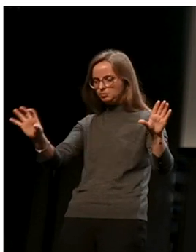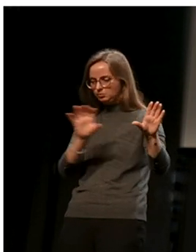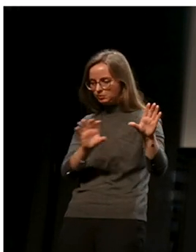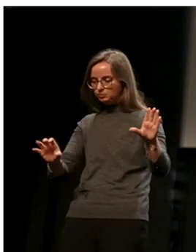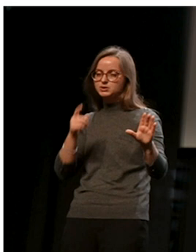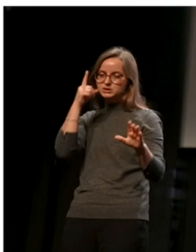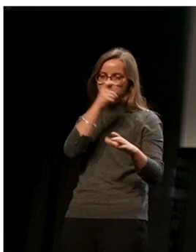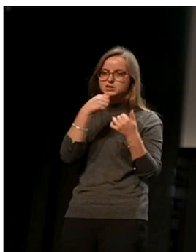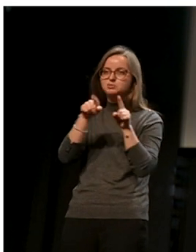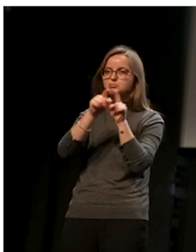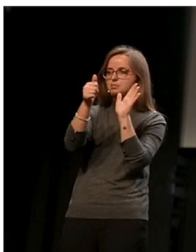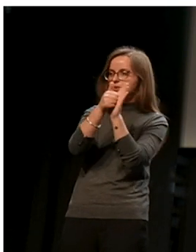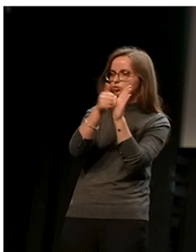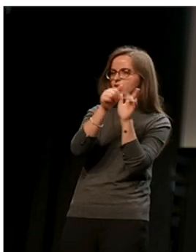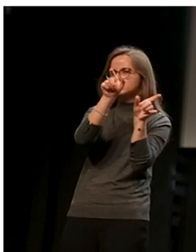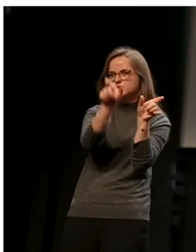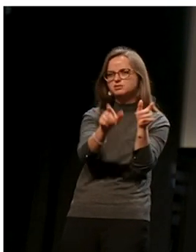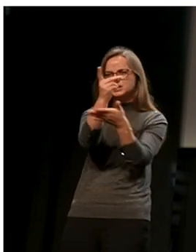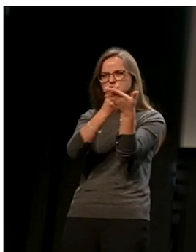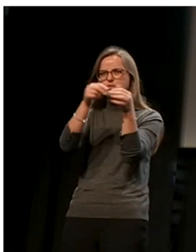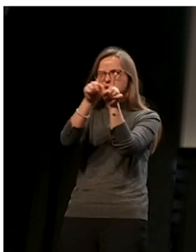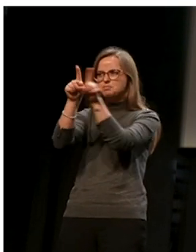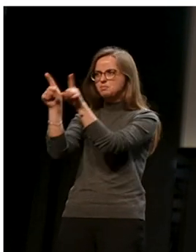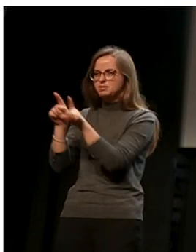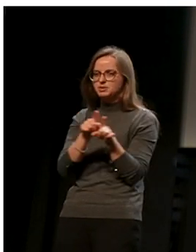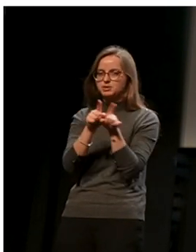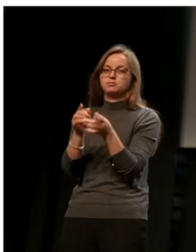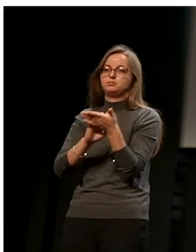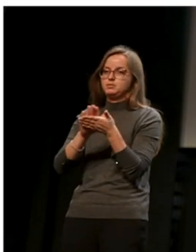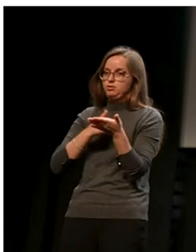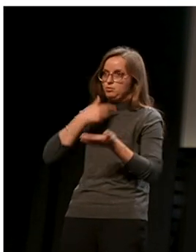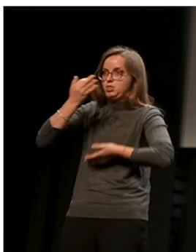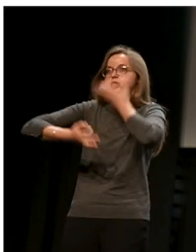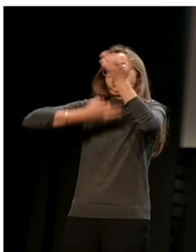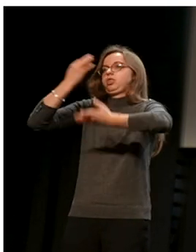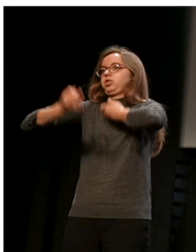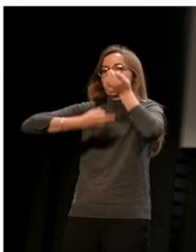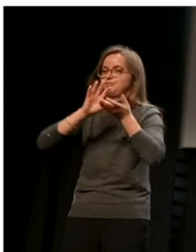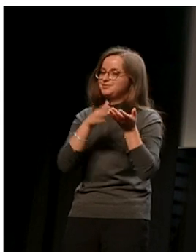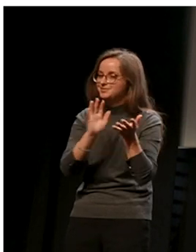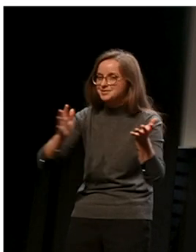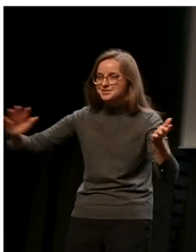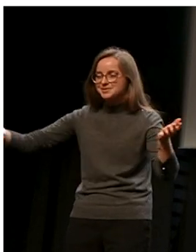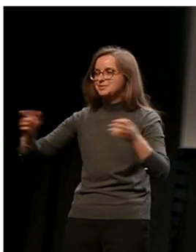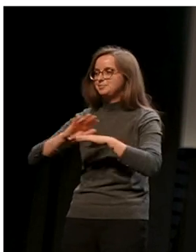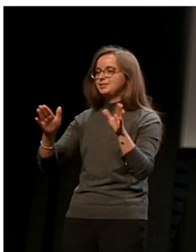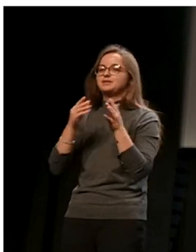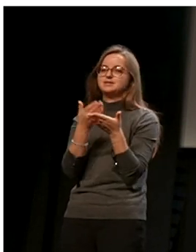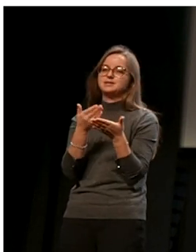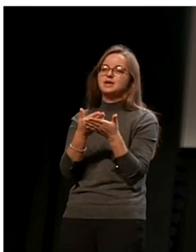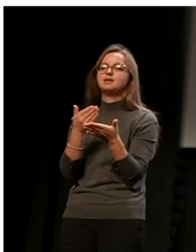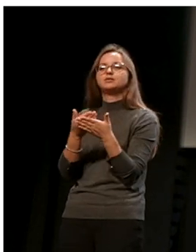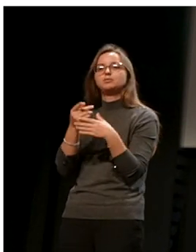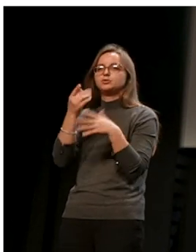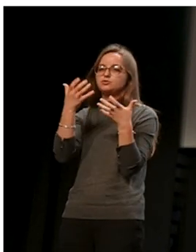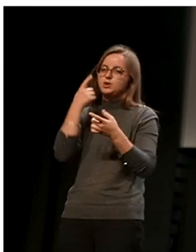IA. Ça, c'est en train d'arriver au fur et à mesure. Donc, je vais m'arrêter, je parle beaucoup. Il y a plutôt cette idée de fusion des